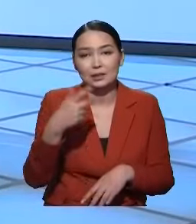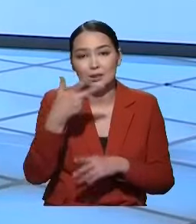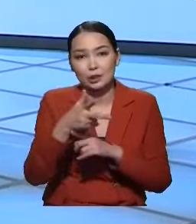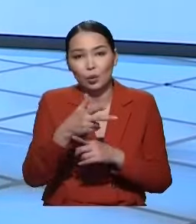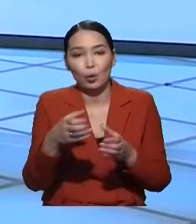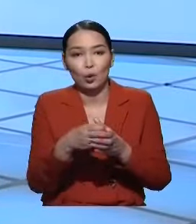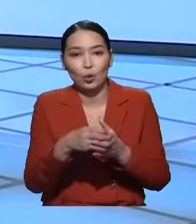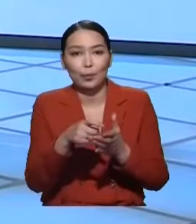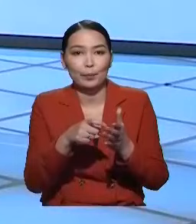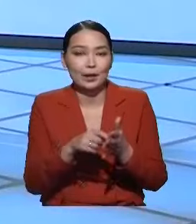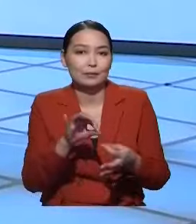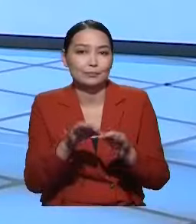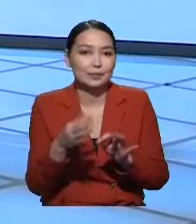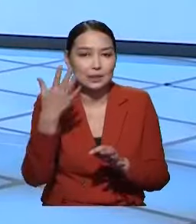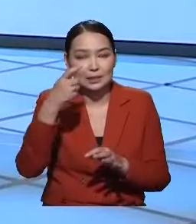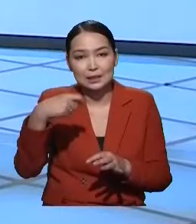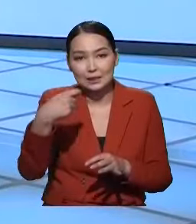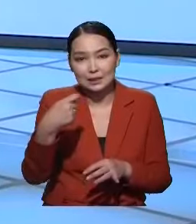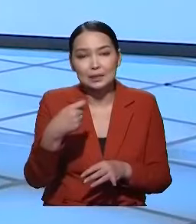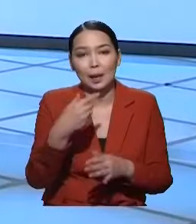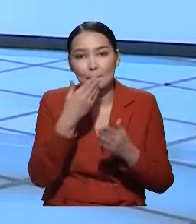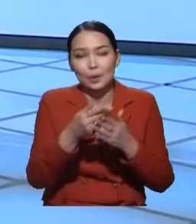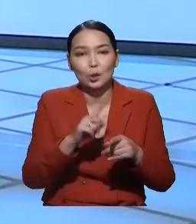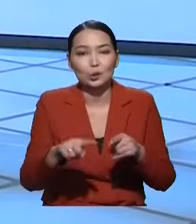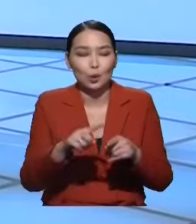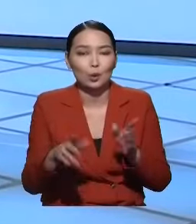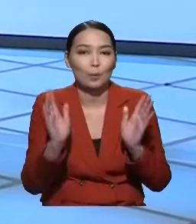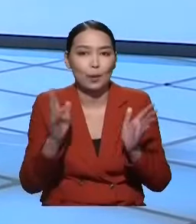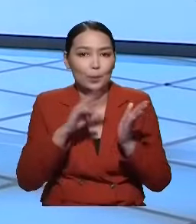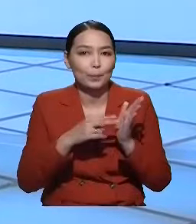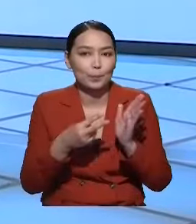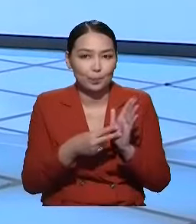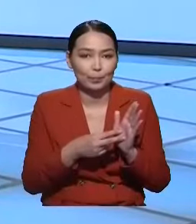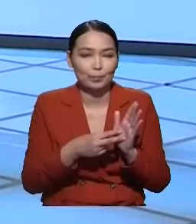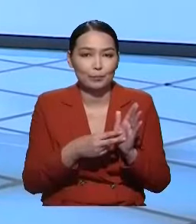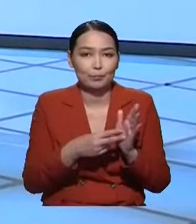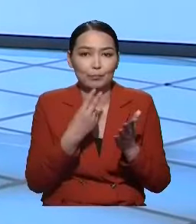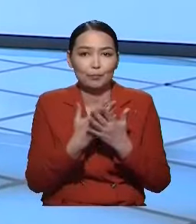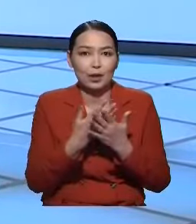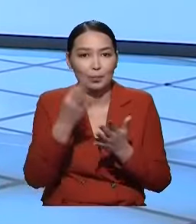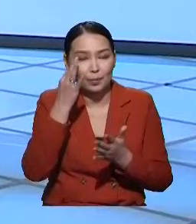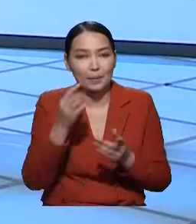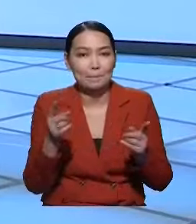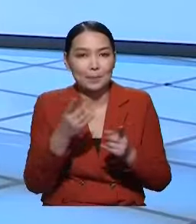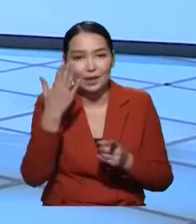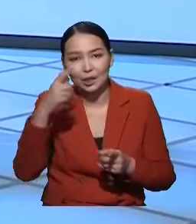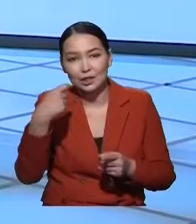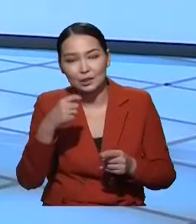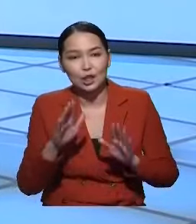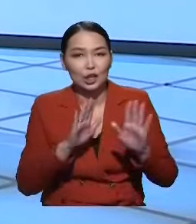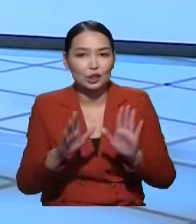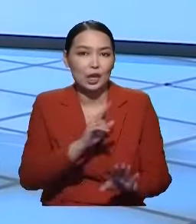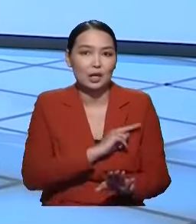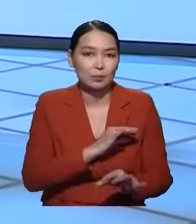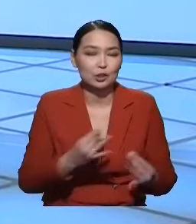группа поделилась деталями съемок кинокартины в преддверии масштабного проката. Напомню, это будет микс киножанров, режиссерских работ